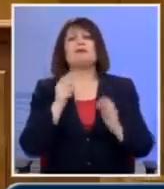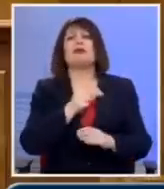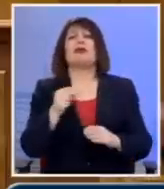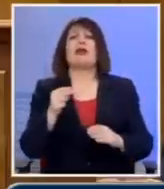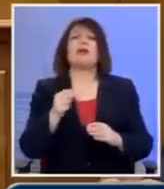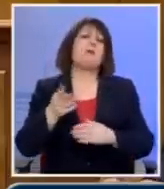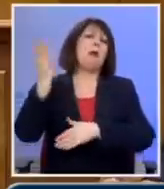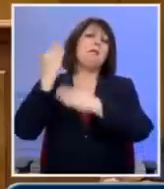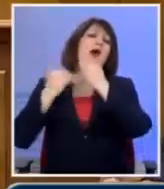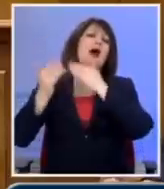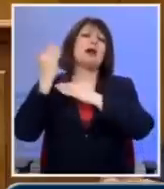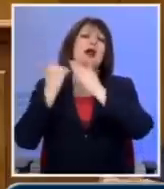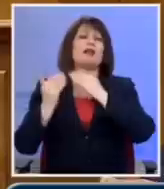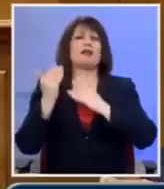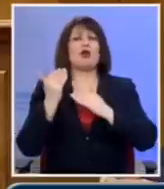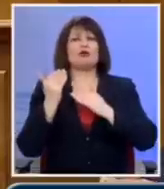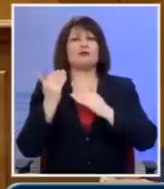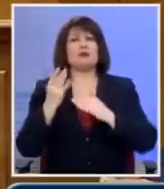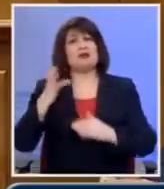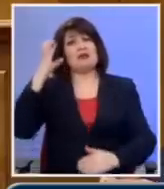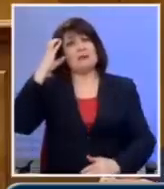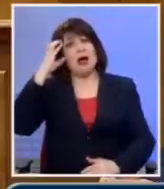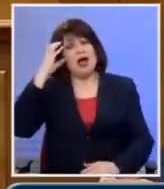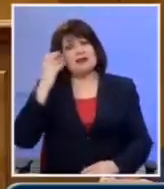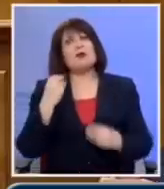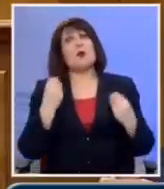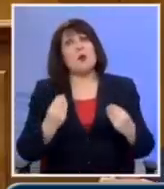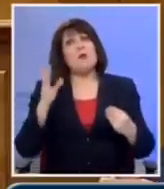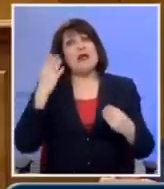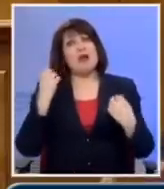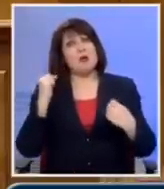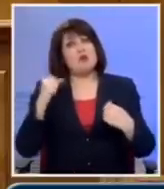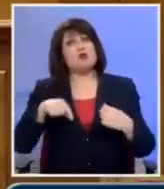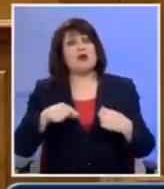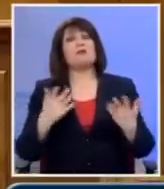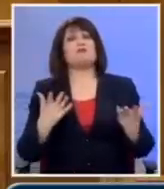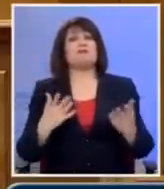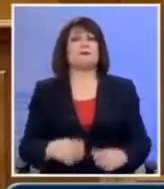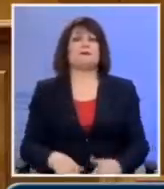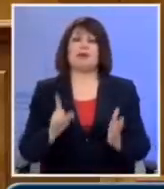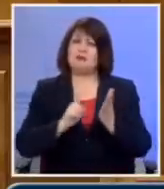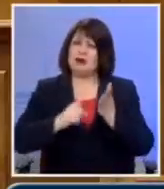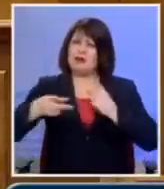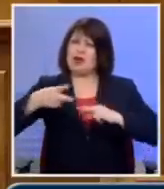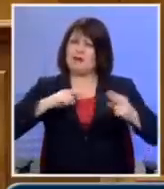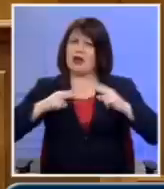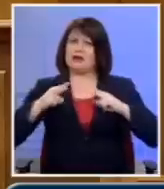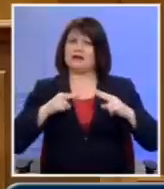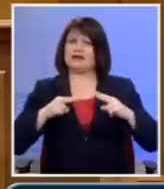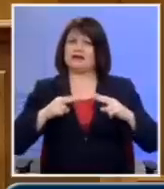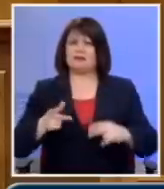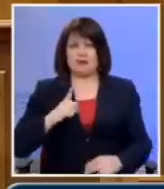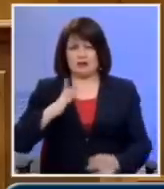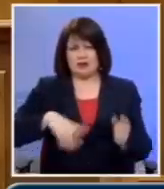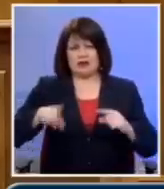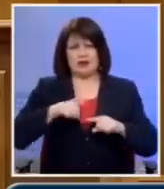το μακρινό παρελθόν και διηγώντας τα ανακλές? Γιατί? Πρέπει να δοθούν απαντήσεις. Τις περιμένει ο